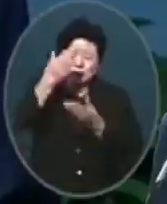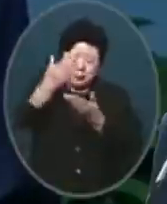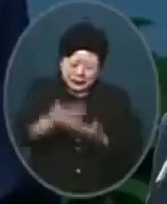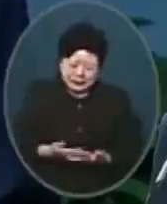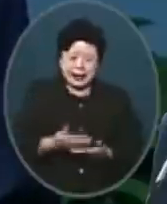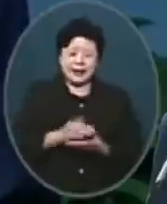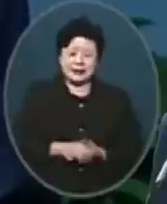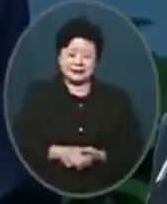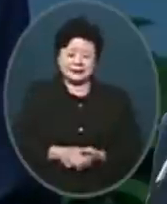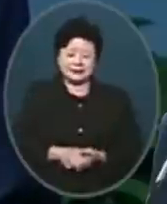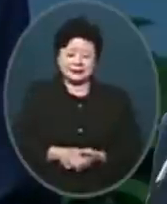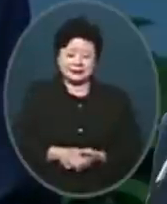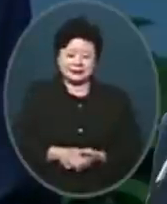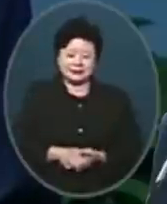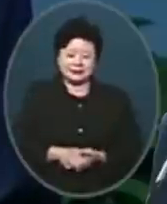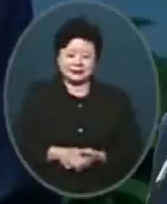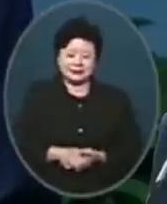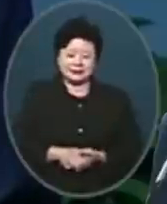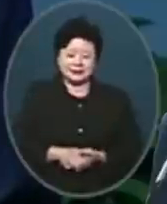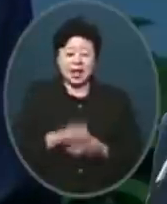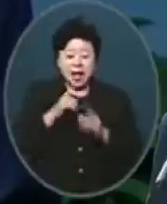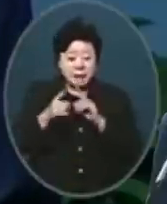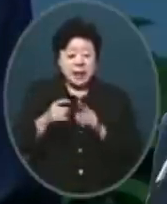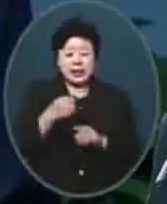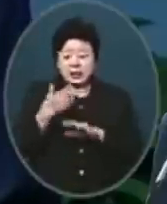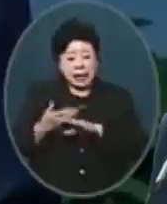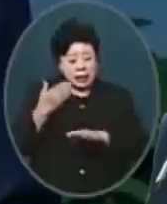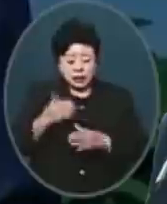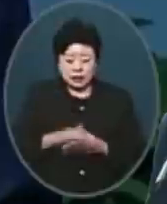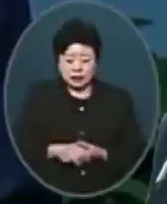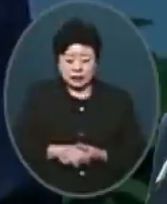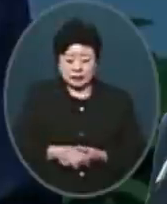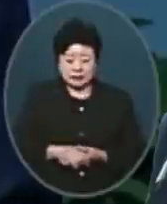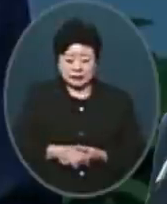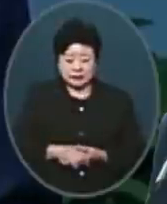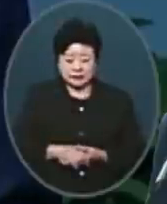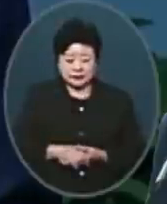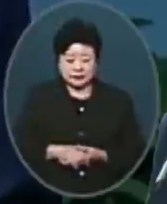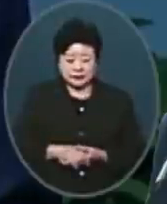축복받았다. 그렇게 말이 달라져야 되는 것입니다.